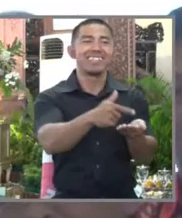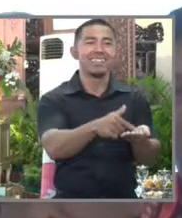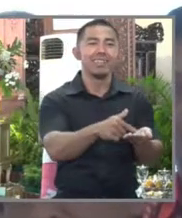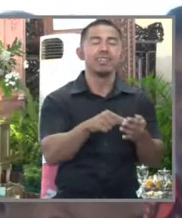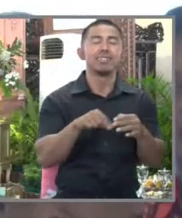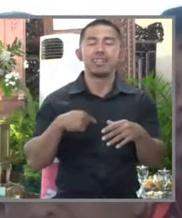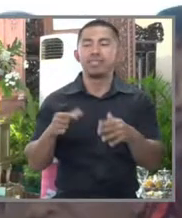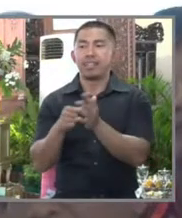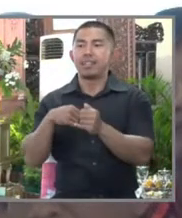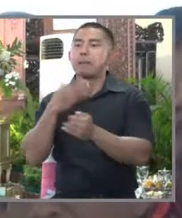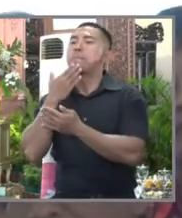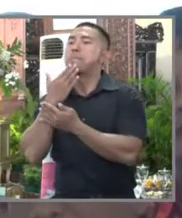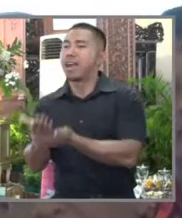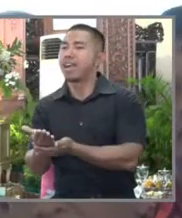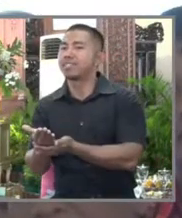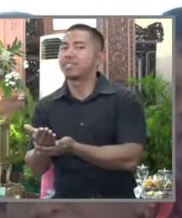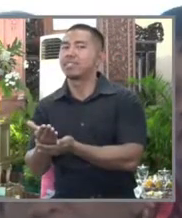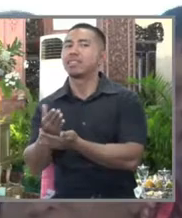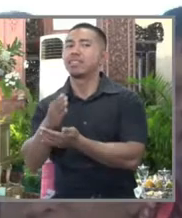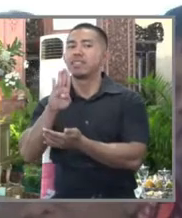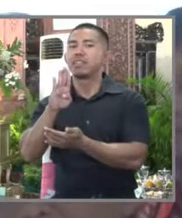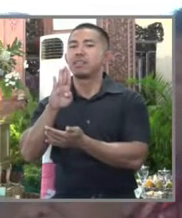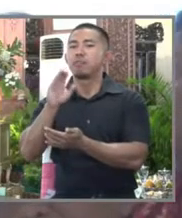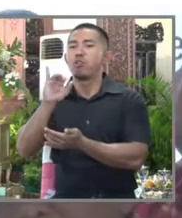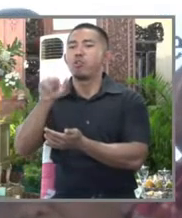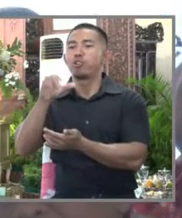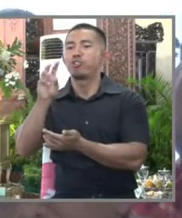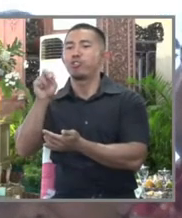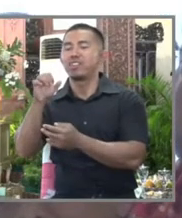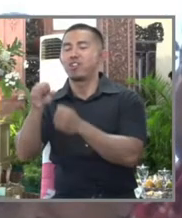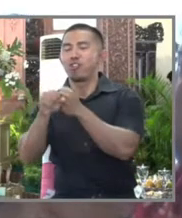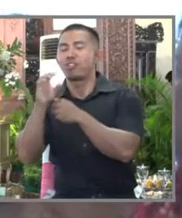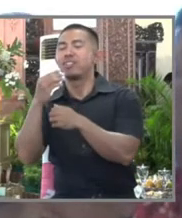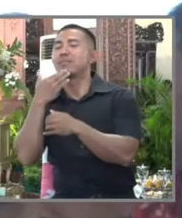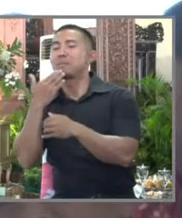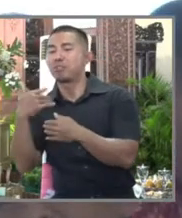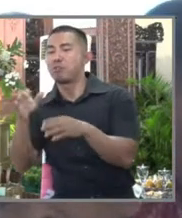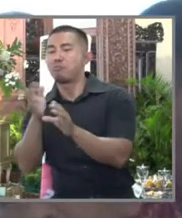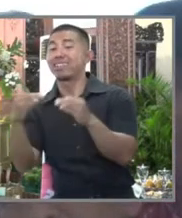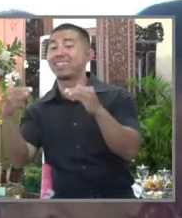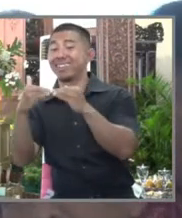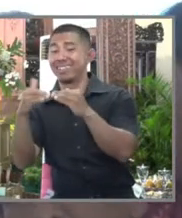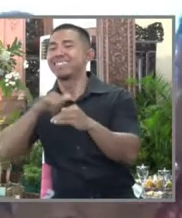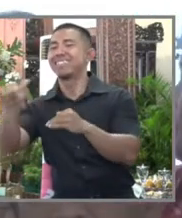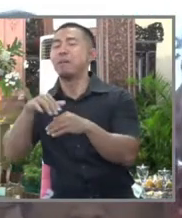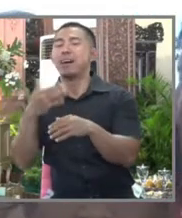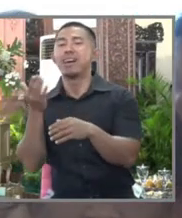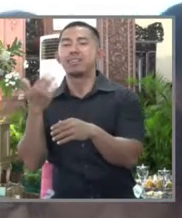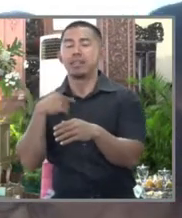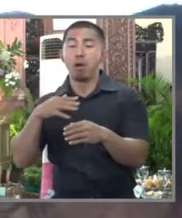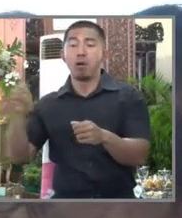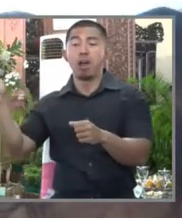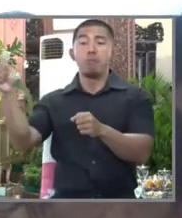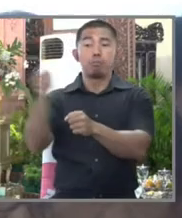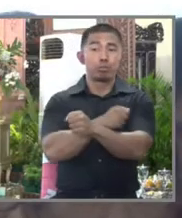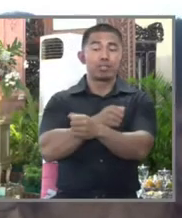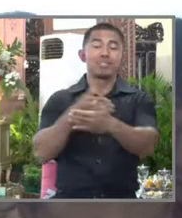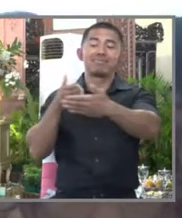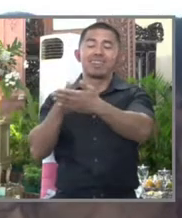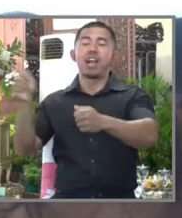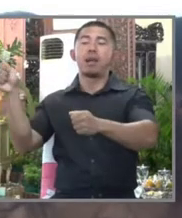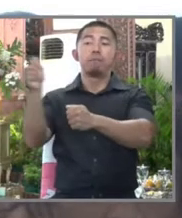Bojonegoro yang membuat jembatannya, nggih Pak, nggih. Karena Bojonegoro mendapatkan itu. Sama. Maka kita akan menghilangkan sekat itu